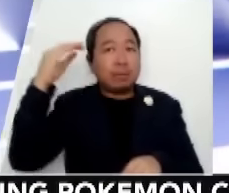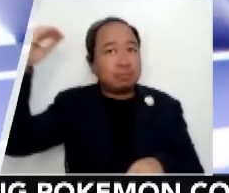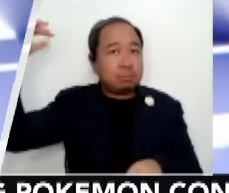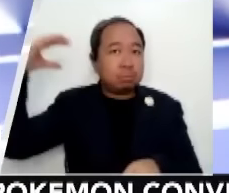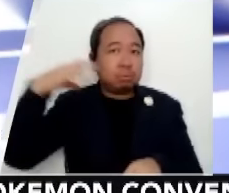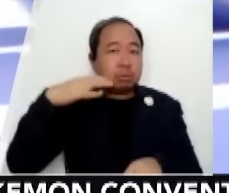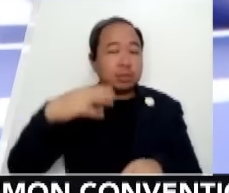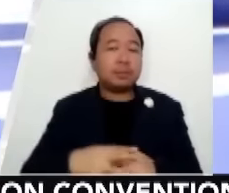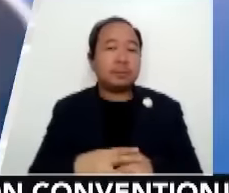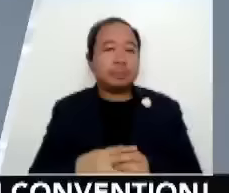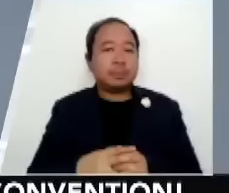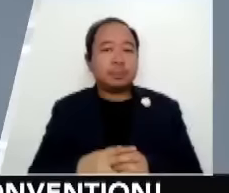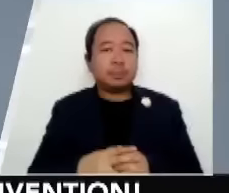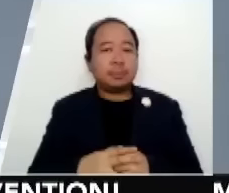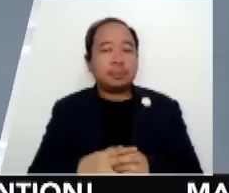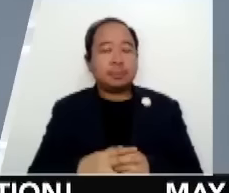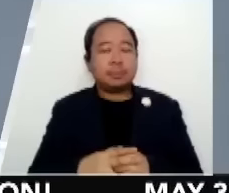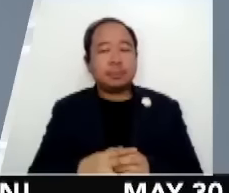Soriano.